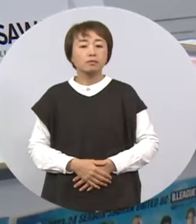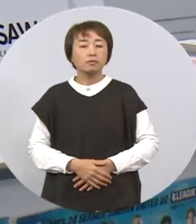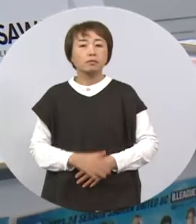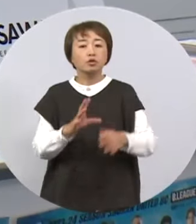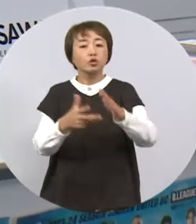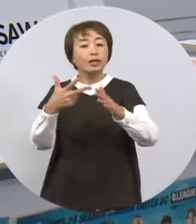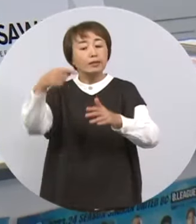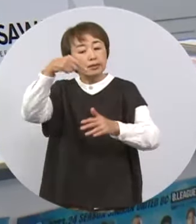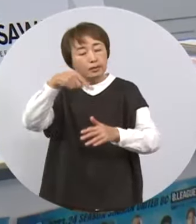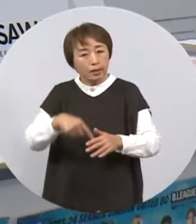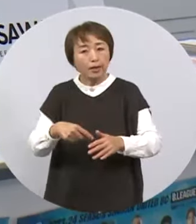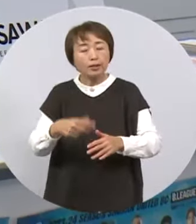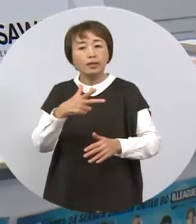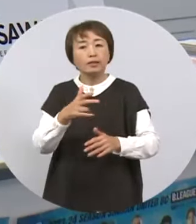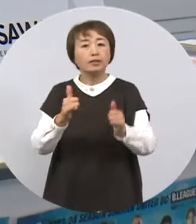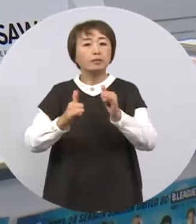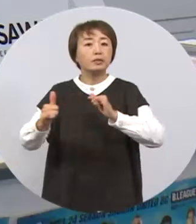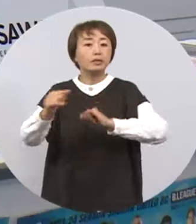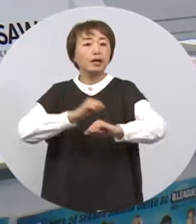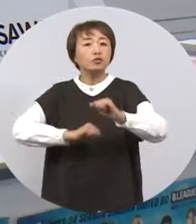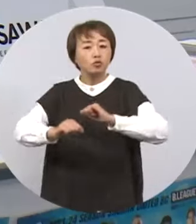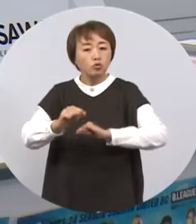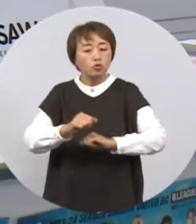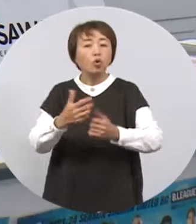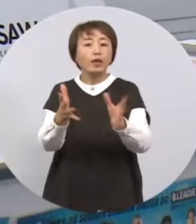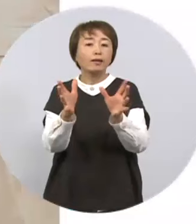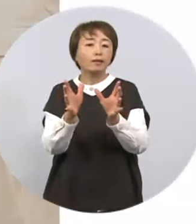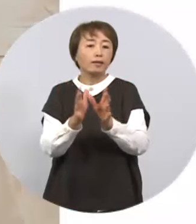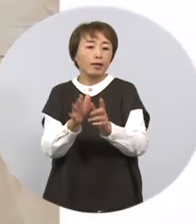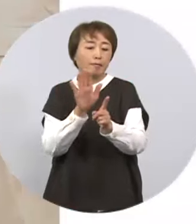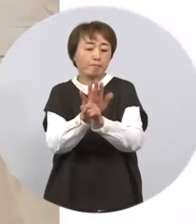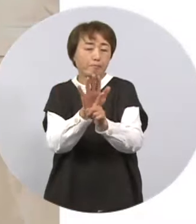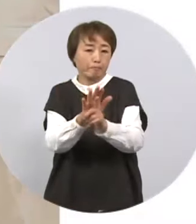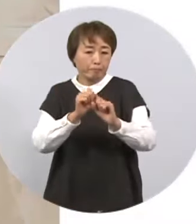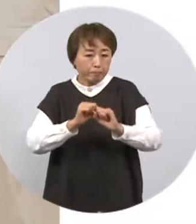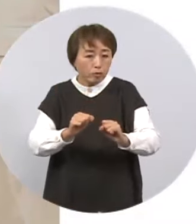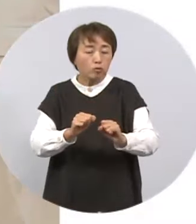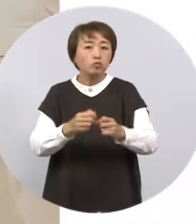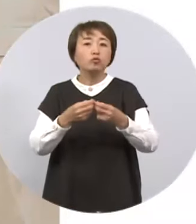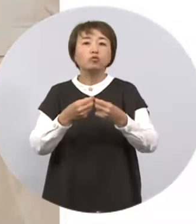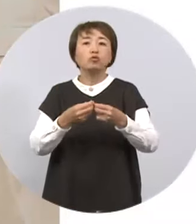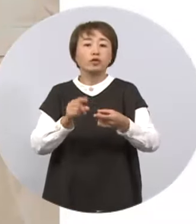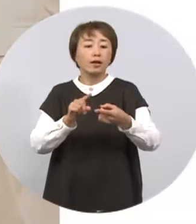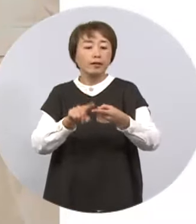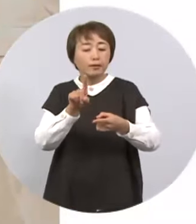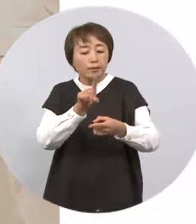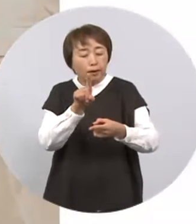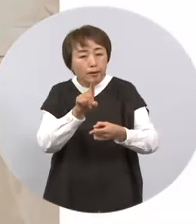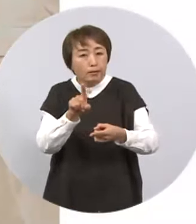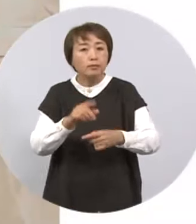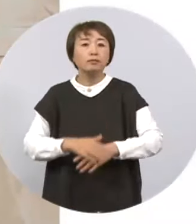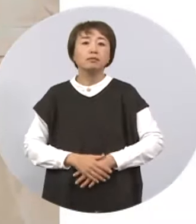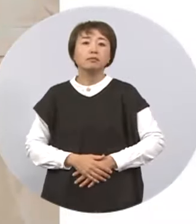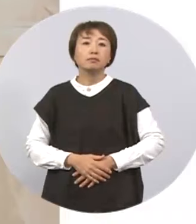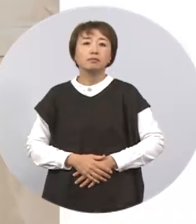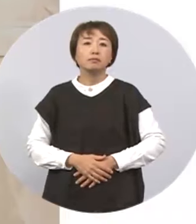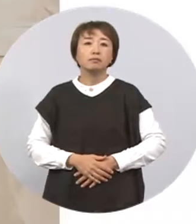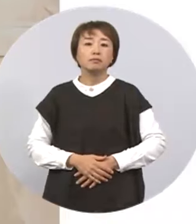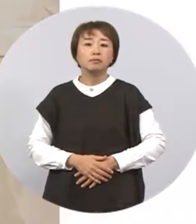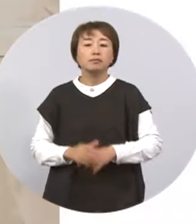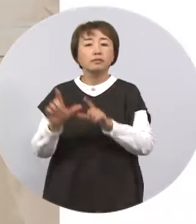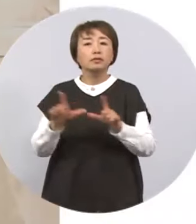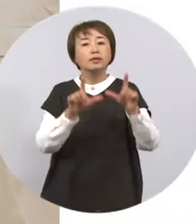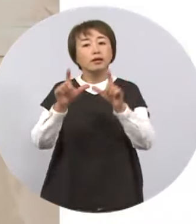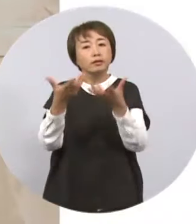市民活動をしている団体を支援する制度になってまして、で具体的にどんな市民活動かっていうと、暮らしの豊かさ